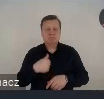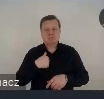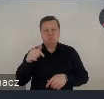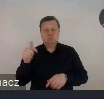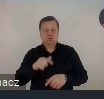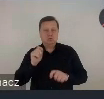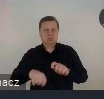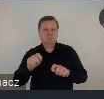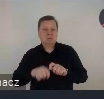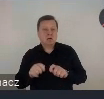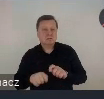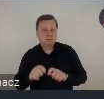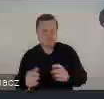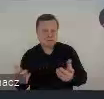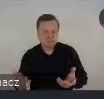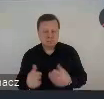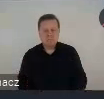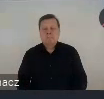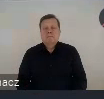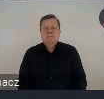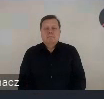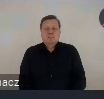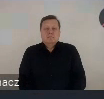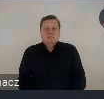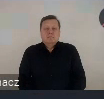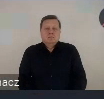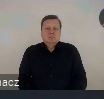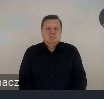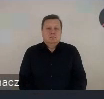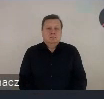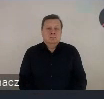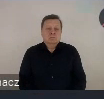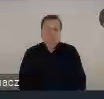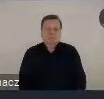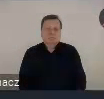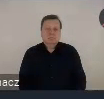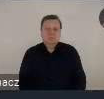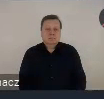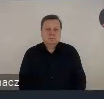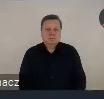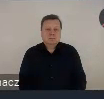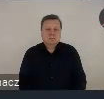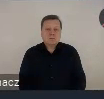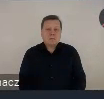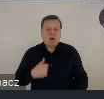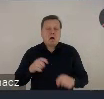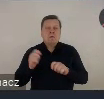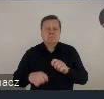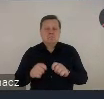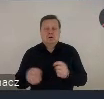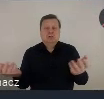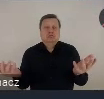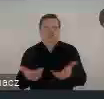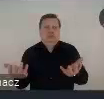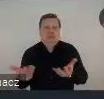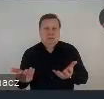rzeczywiście mogą tą organizację reprezentować. No i skąd możemy to wiedzieć?